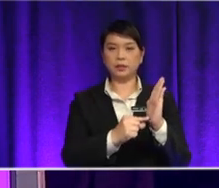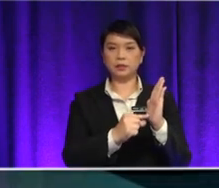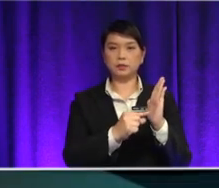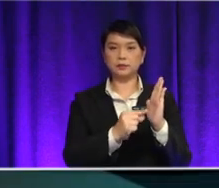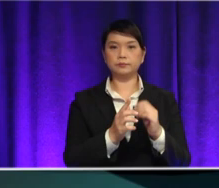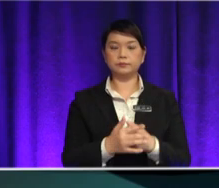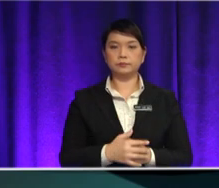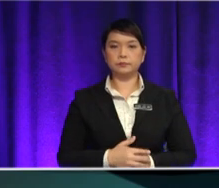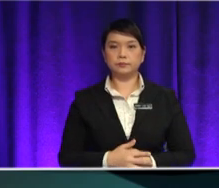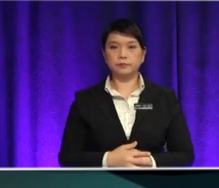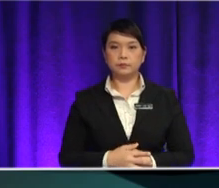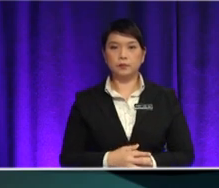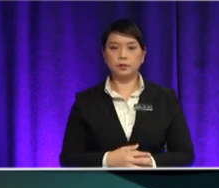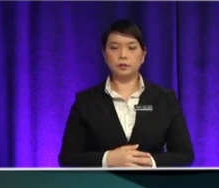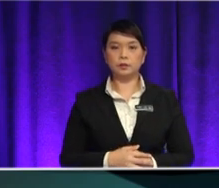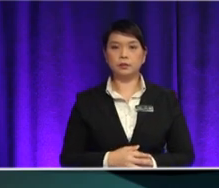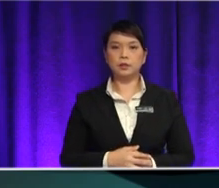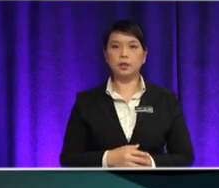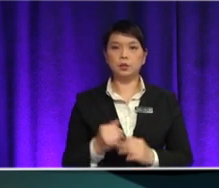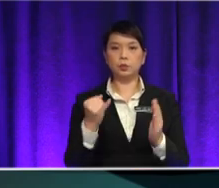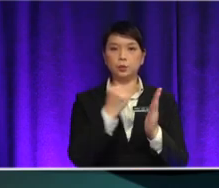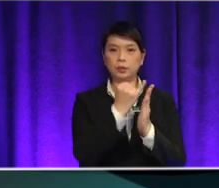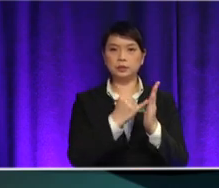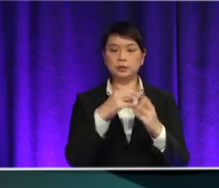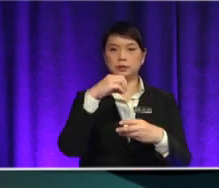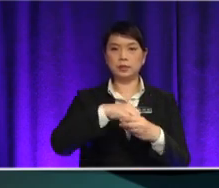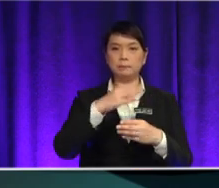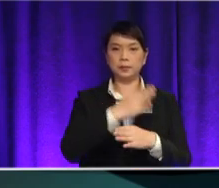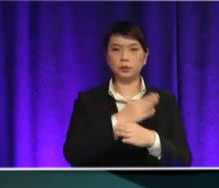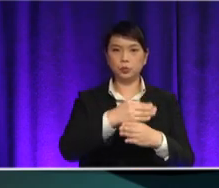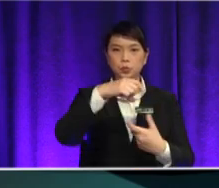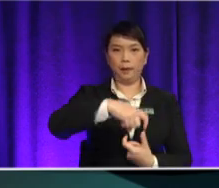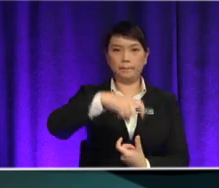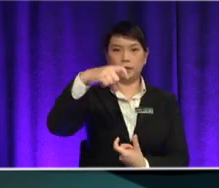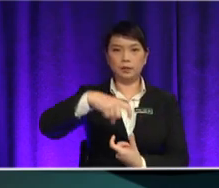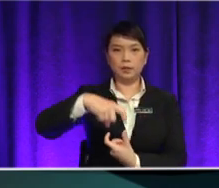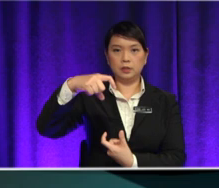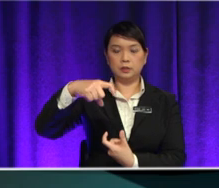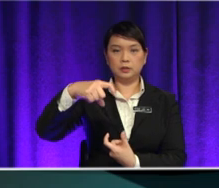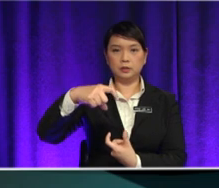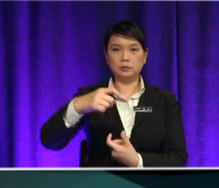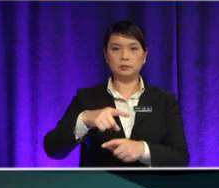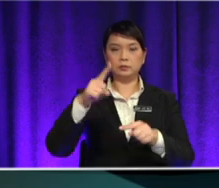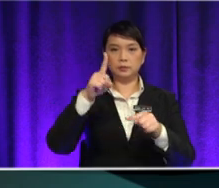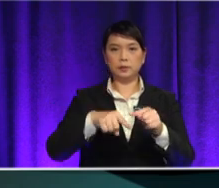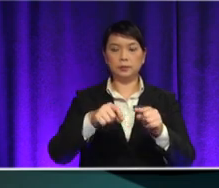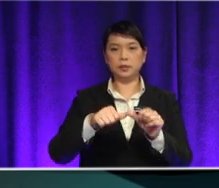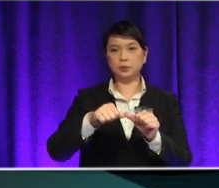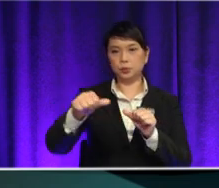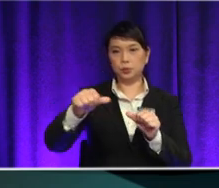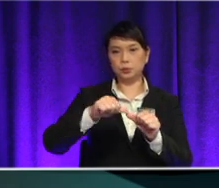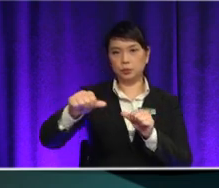sini murid kena faham, dilukis dalam bentuk palang dan bersebelahan. Jadi tak boleh jauh-jauh, tak boleh bentuk